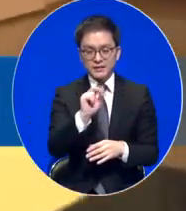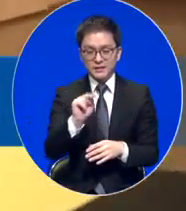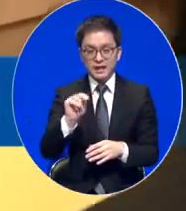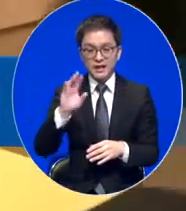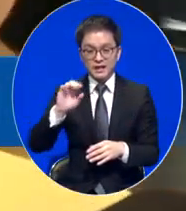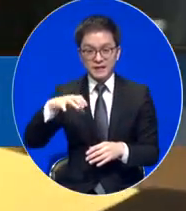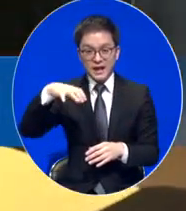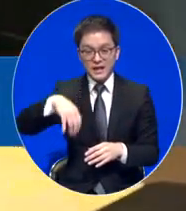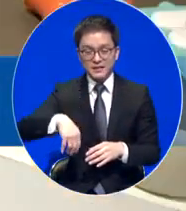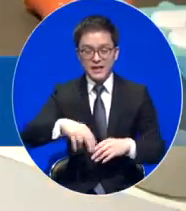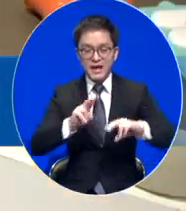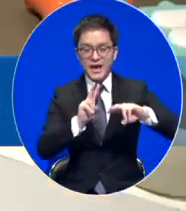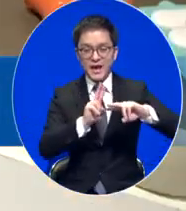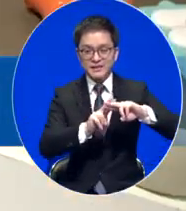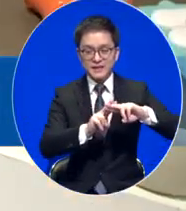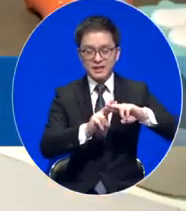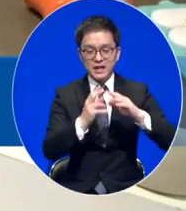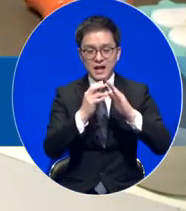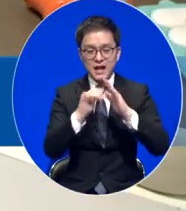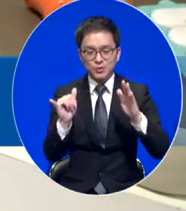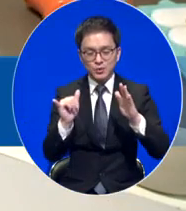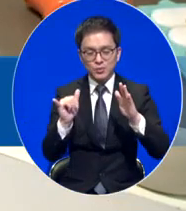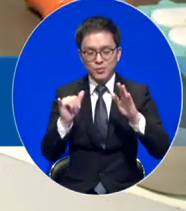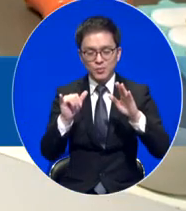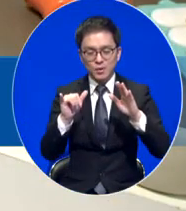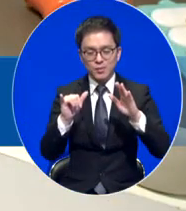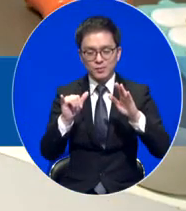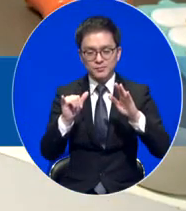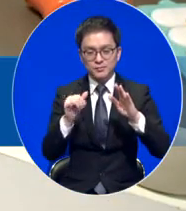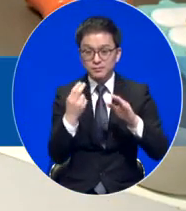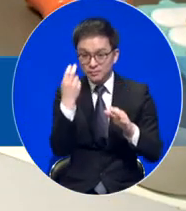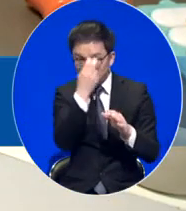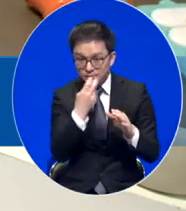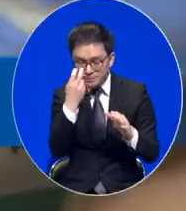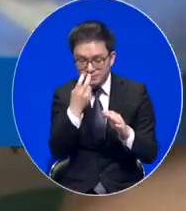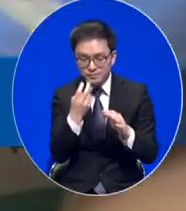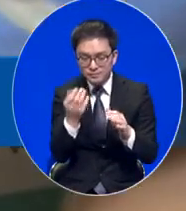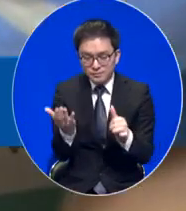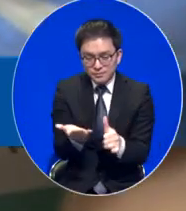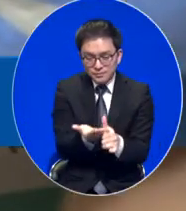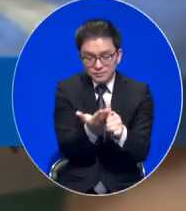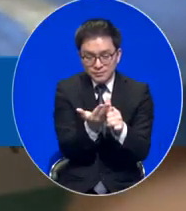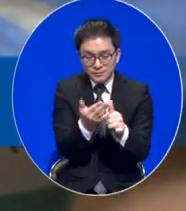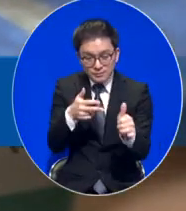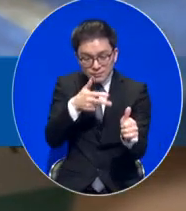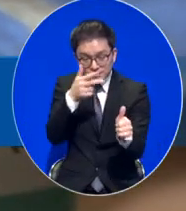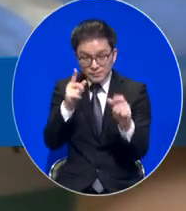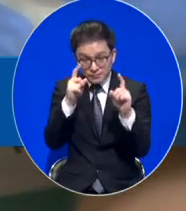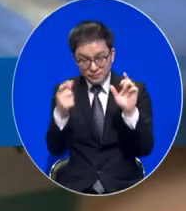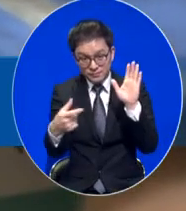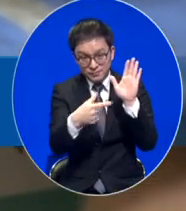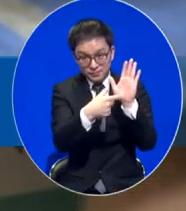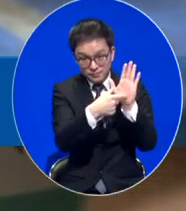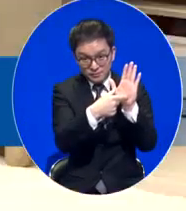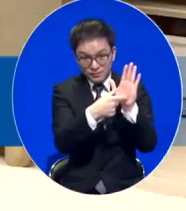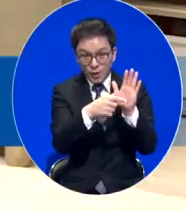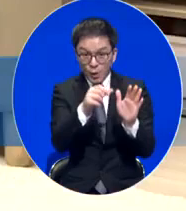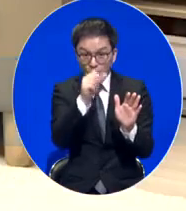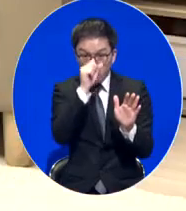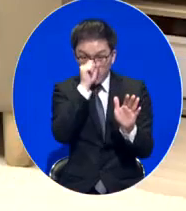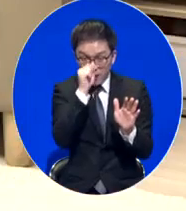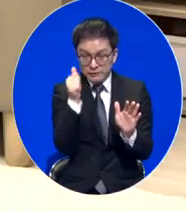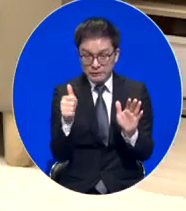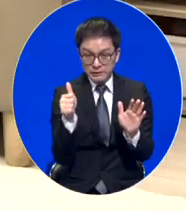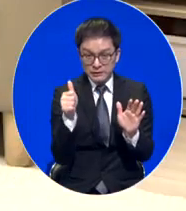릴레이 캠페인을 실시합니다. 개인 SNS에 해시태그를 포함해 촬영한 영상이나 사진을 올리면 되고 호응이